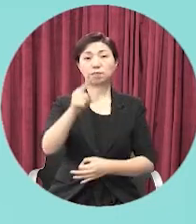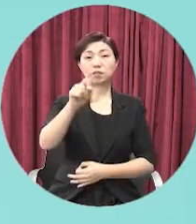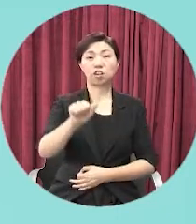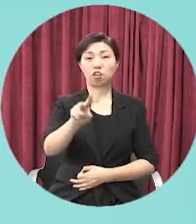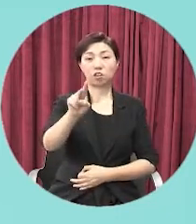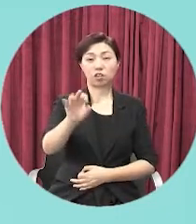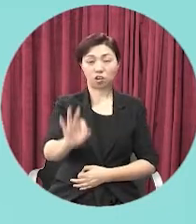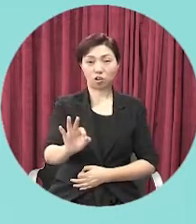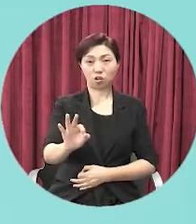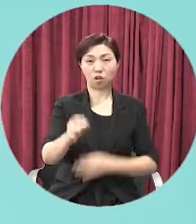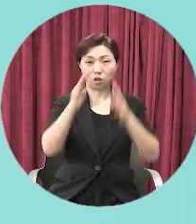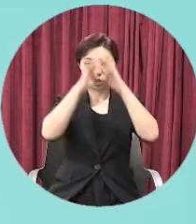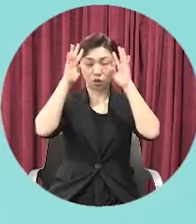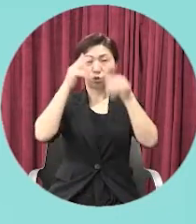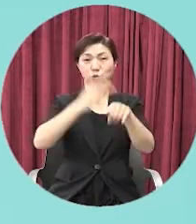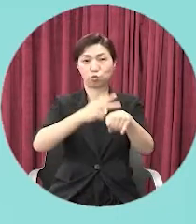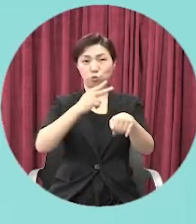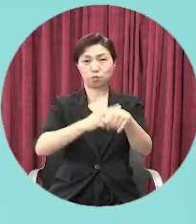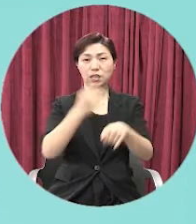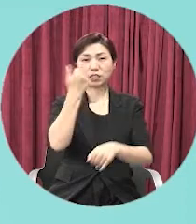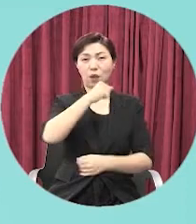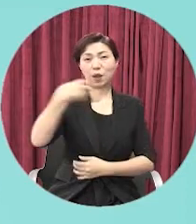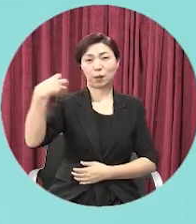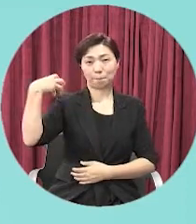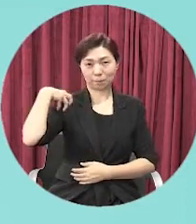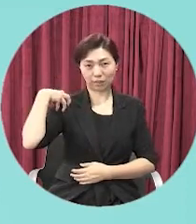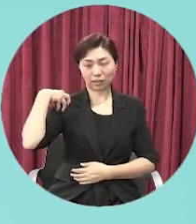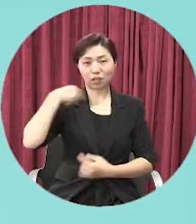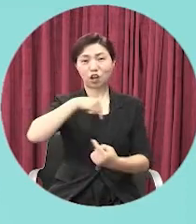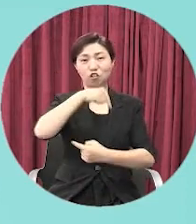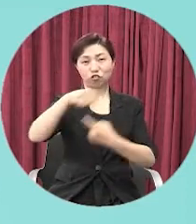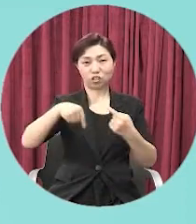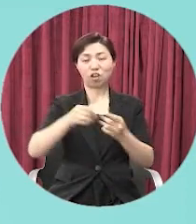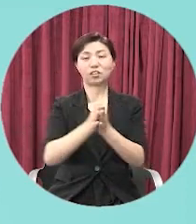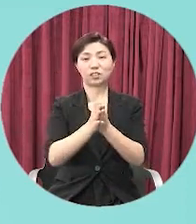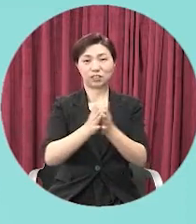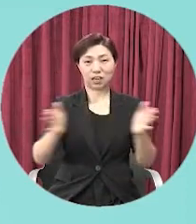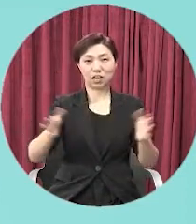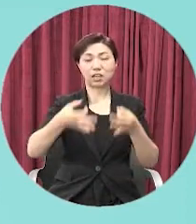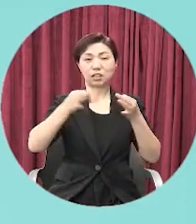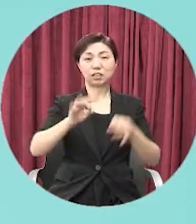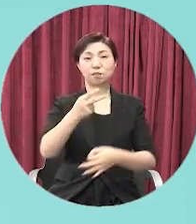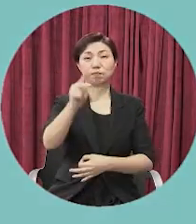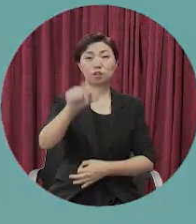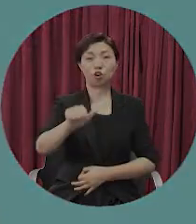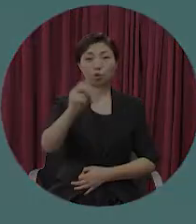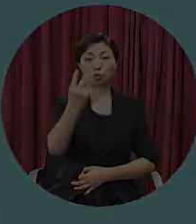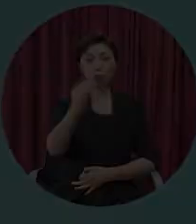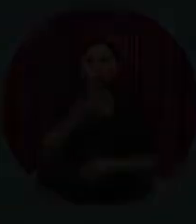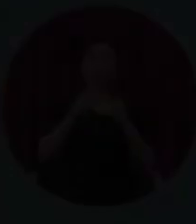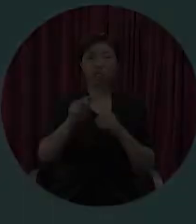섹션 3 에 자장을 맡아 진행해 지식의 씁니다 김덕용 교수님 부탁드리겠습니다